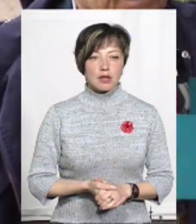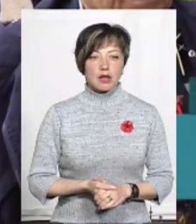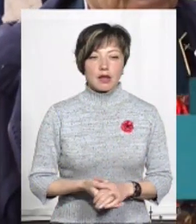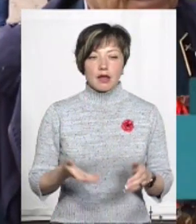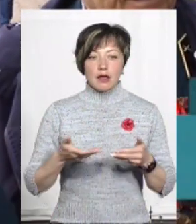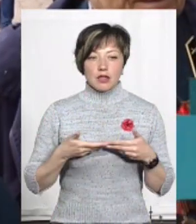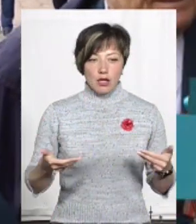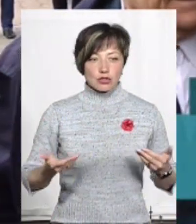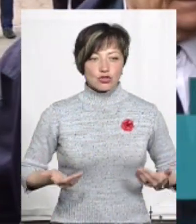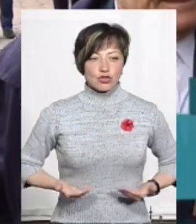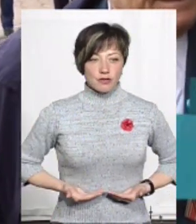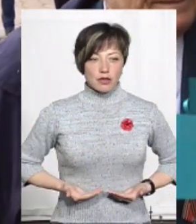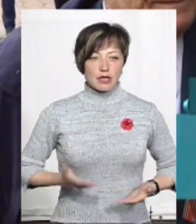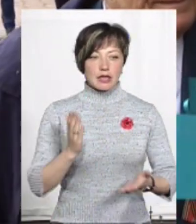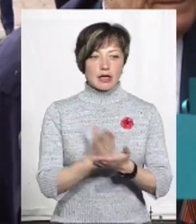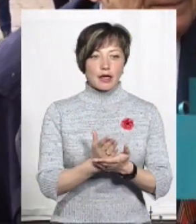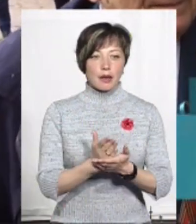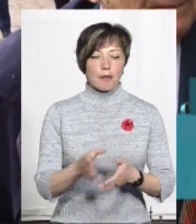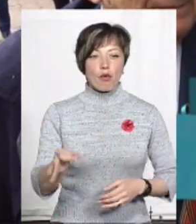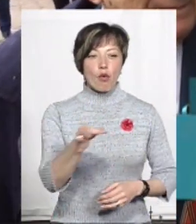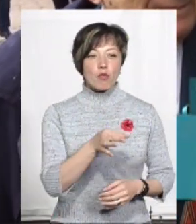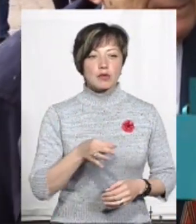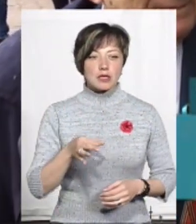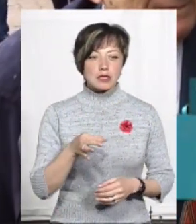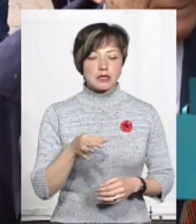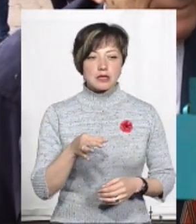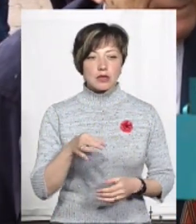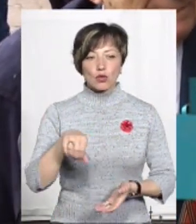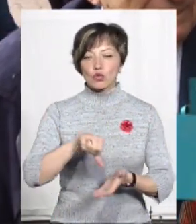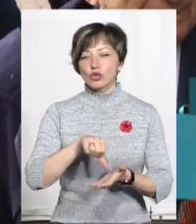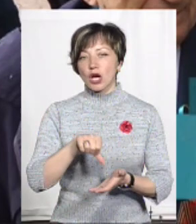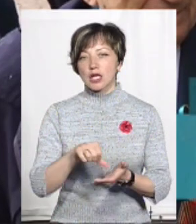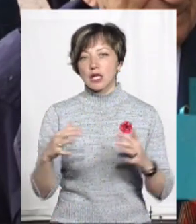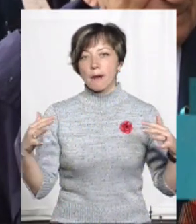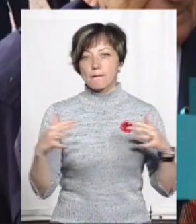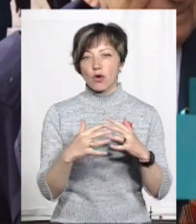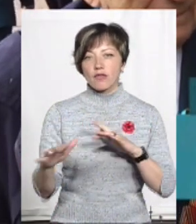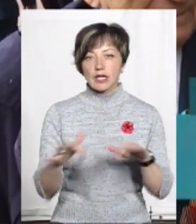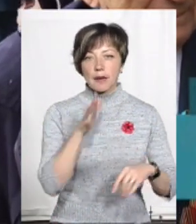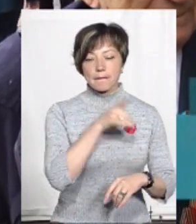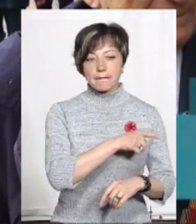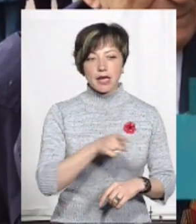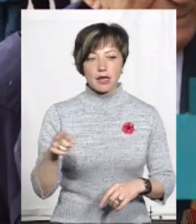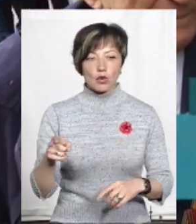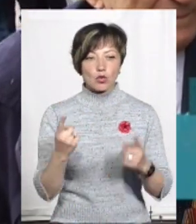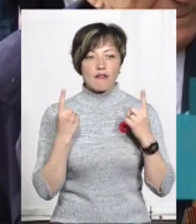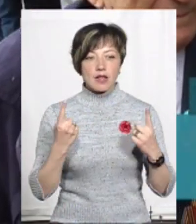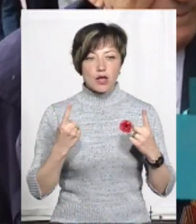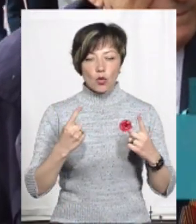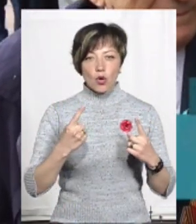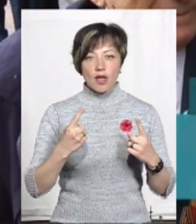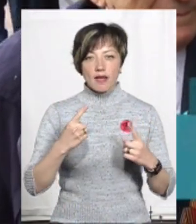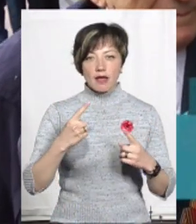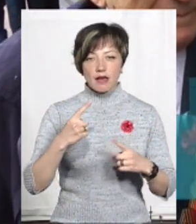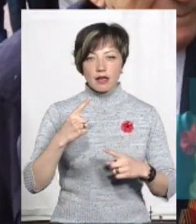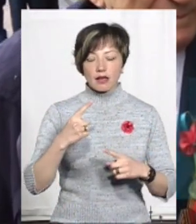живих є по області учасників бойових дій періоду Великої Вітчизняної війни чи